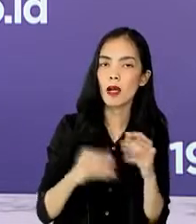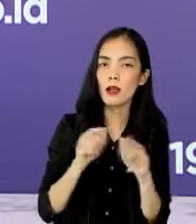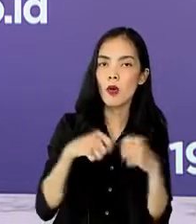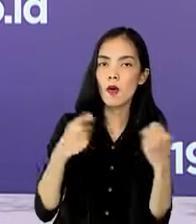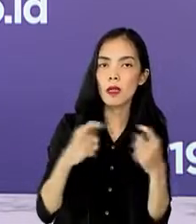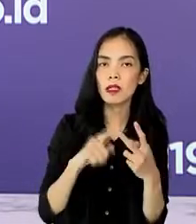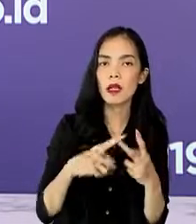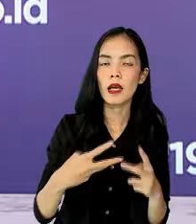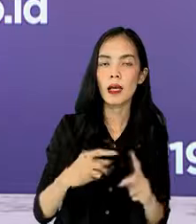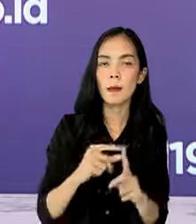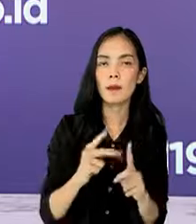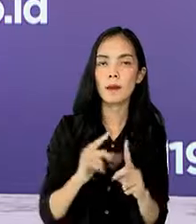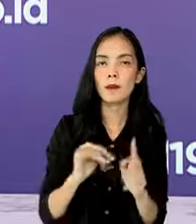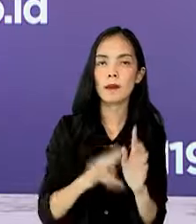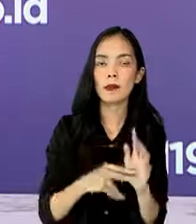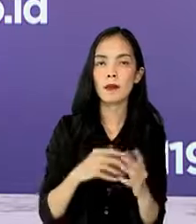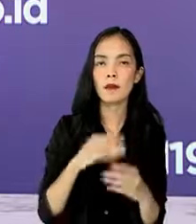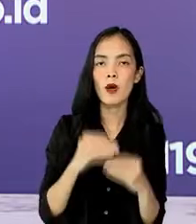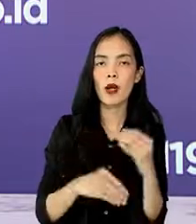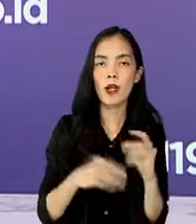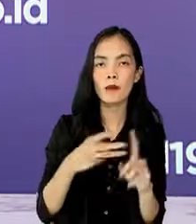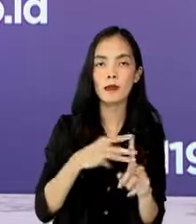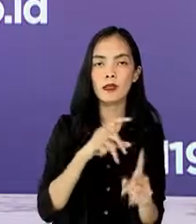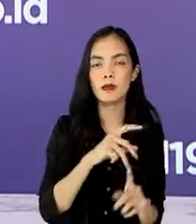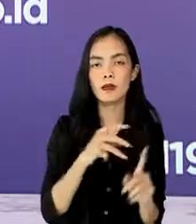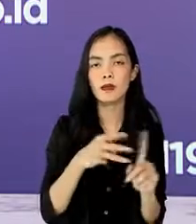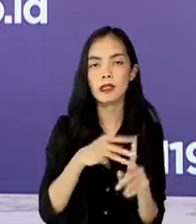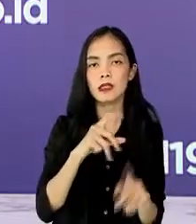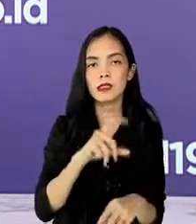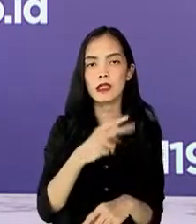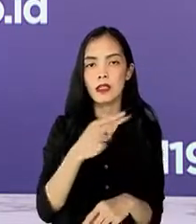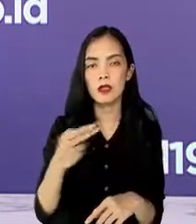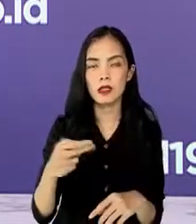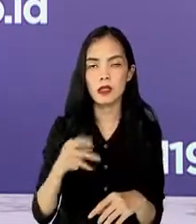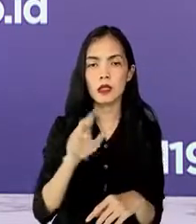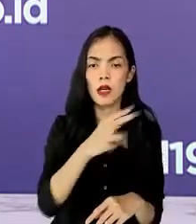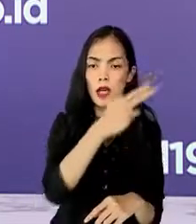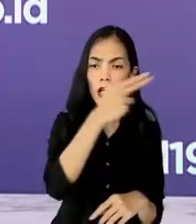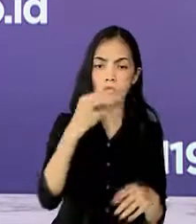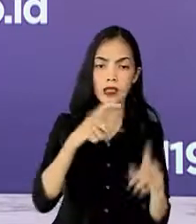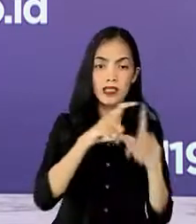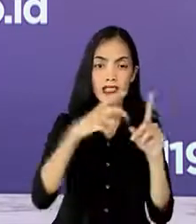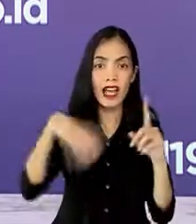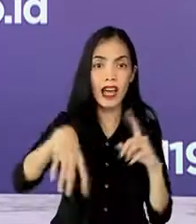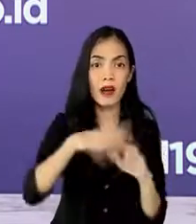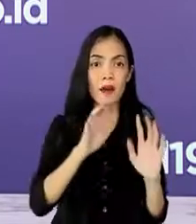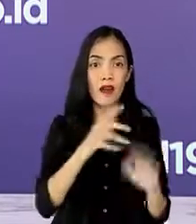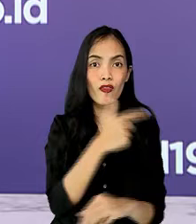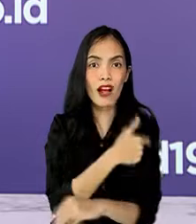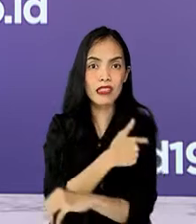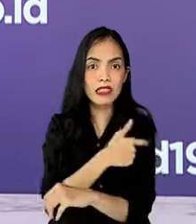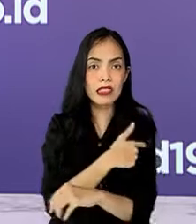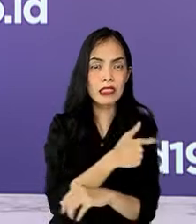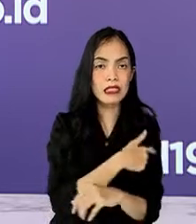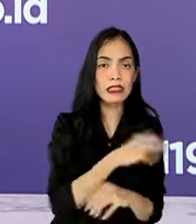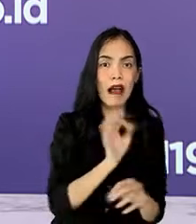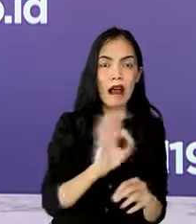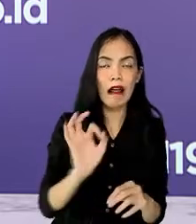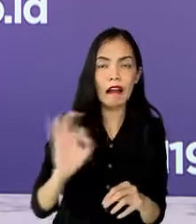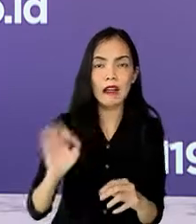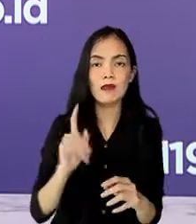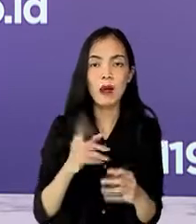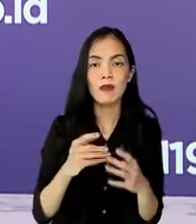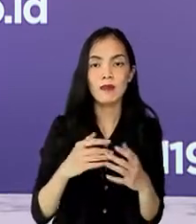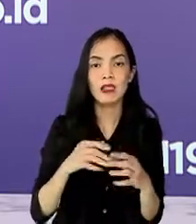Eben dari BBC Indonesia sejumlah daerah kekurangan banyak vaksin akibat distribusi yang terkendala Bagaimana upaya